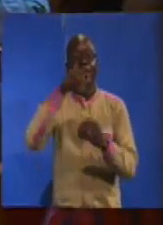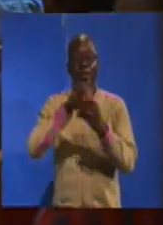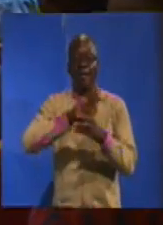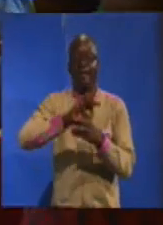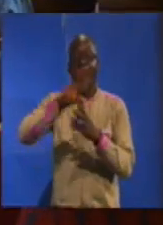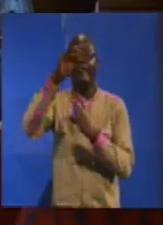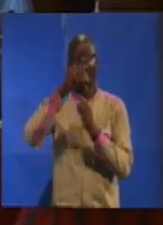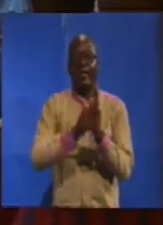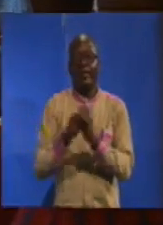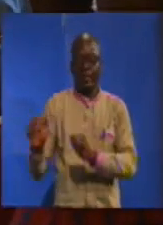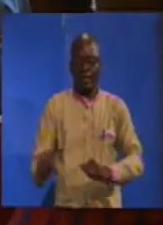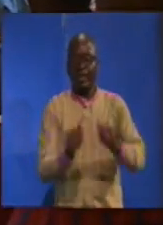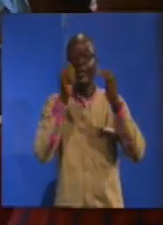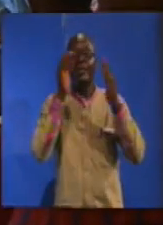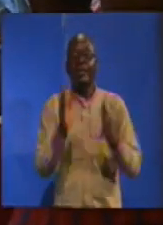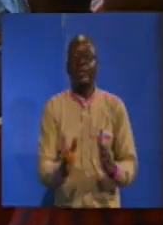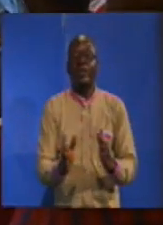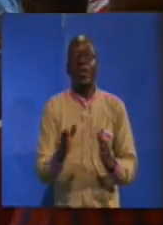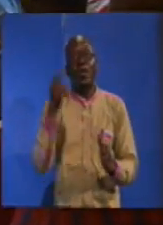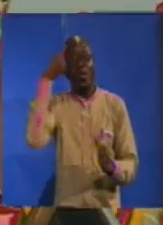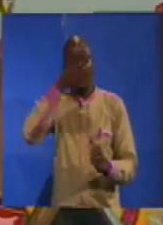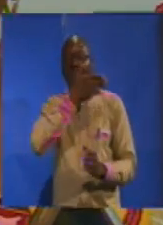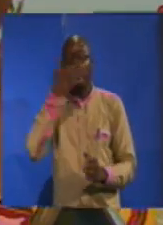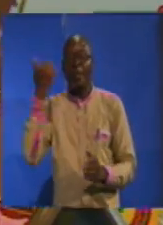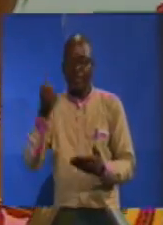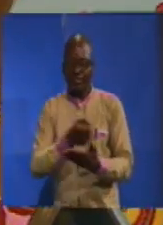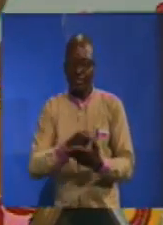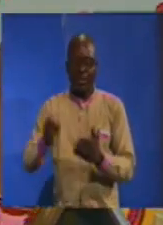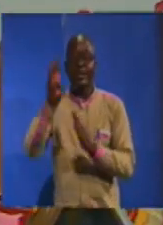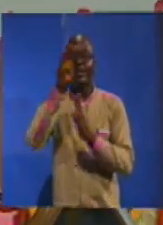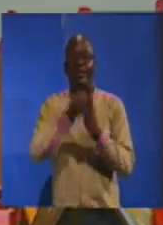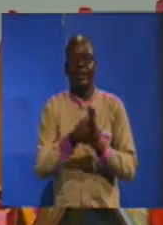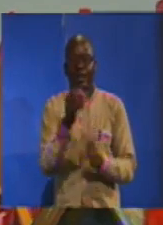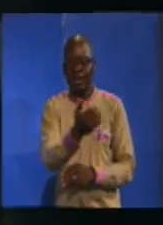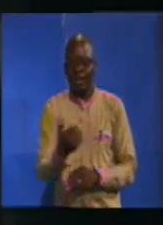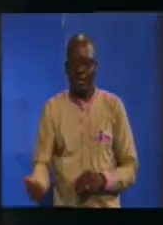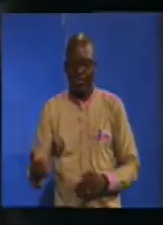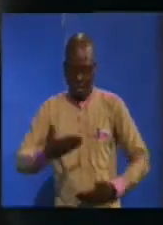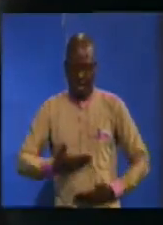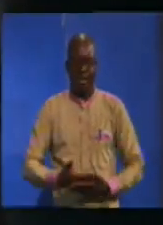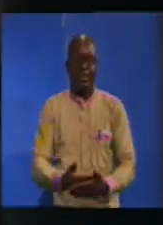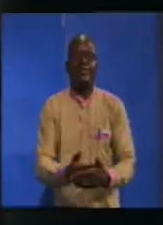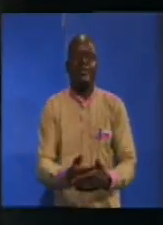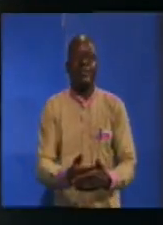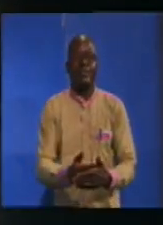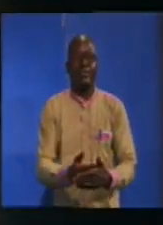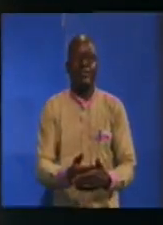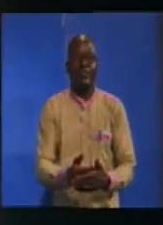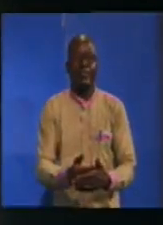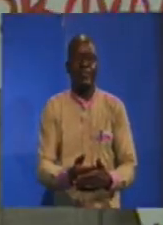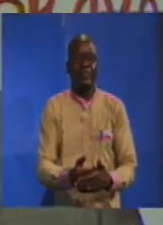formation des acteurs de l'état civil pour un meilleur enregistrement des enfants à la naissance. L'état civil, c'est très